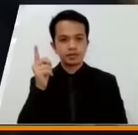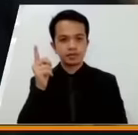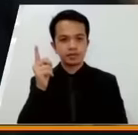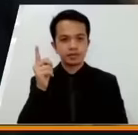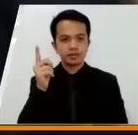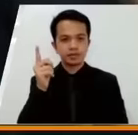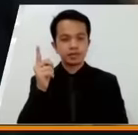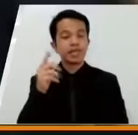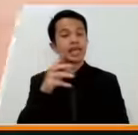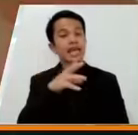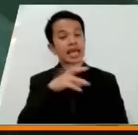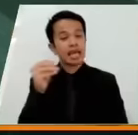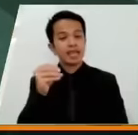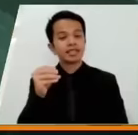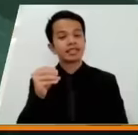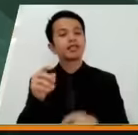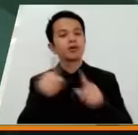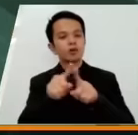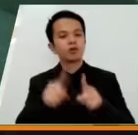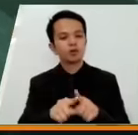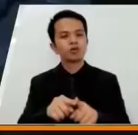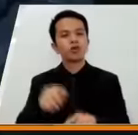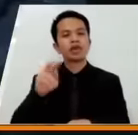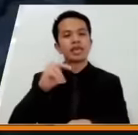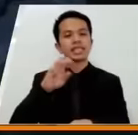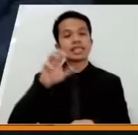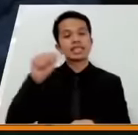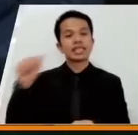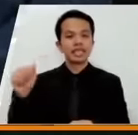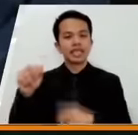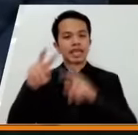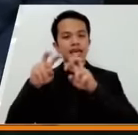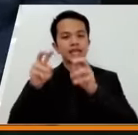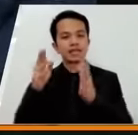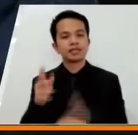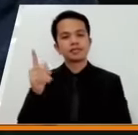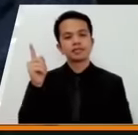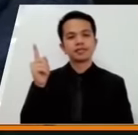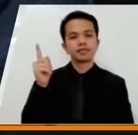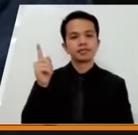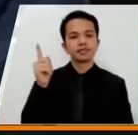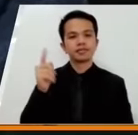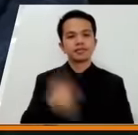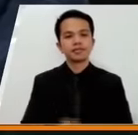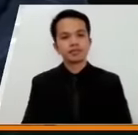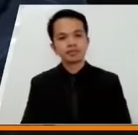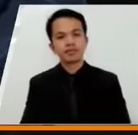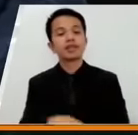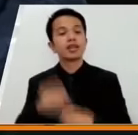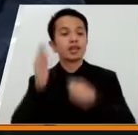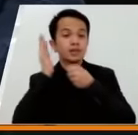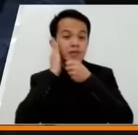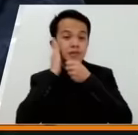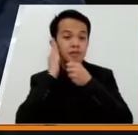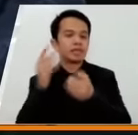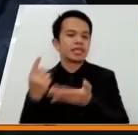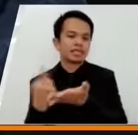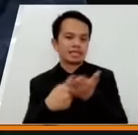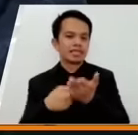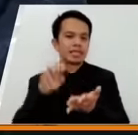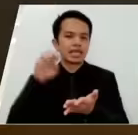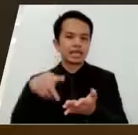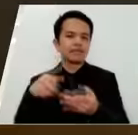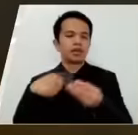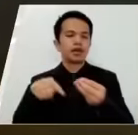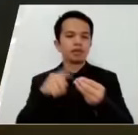at pati na rin si NCAA analyst Martin Coach Hammer Antonio. Tatalakayin sa bawat episode ang lahat ng bagay na may kinalaman